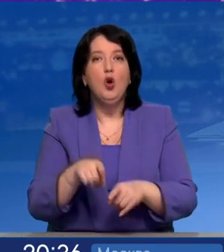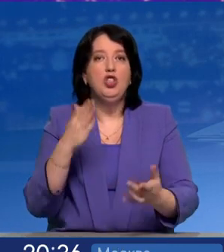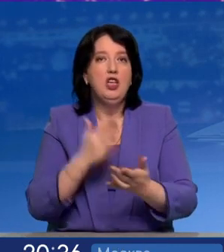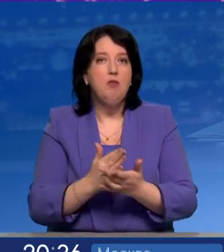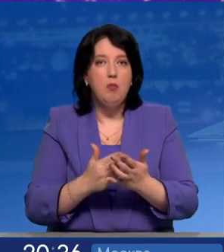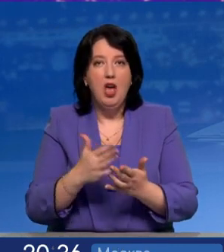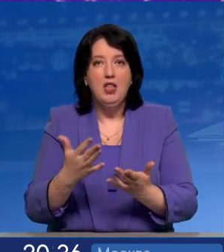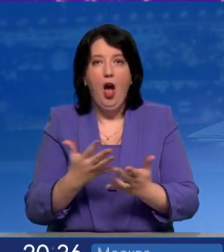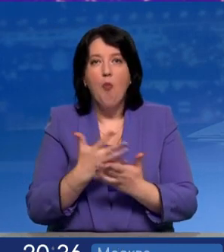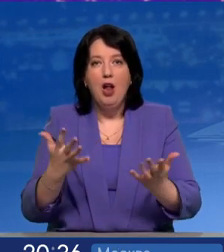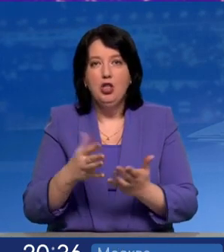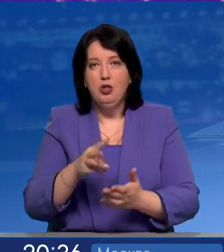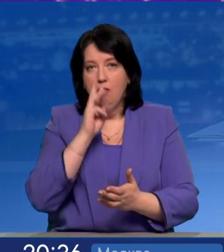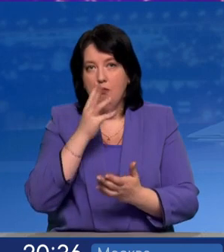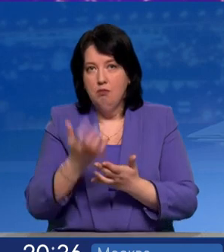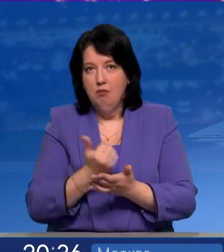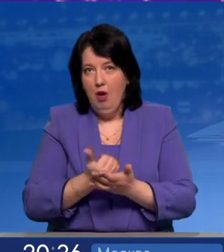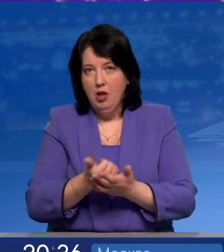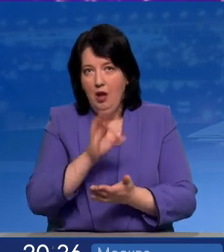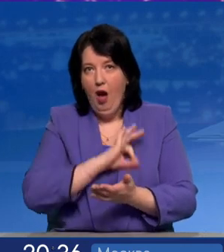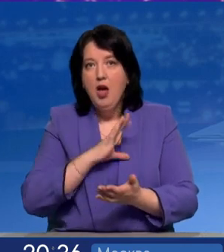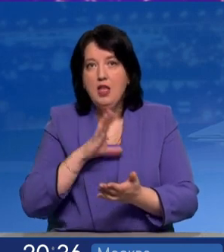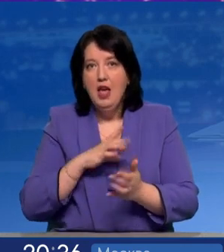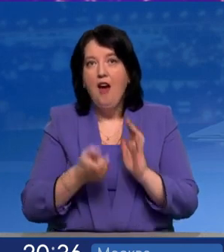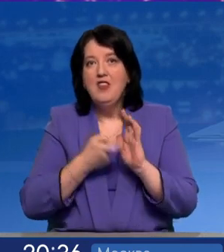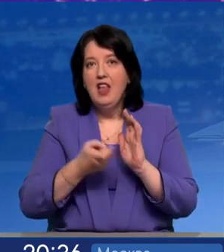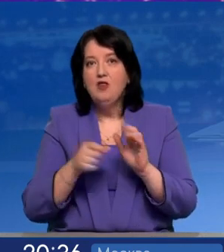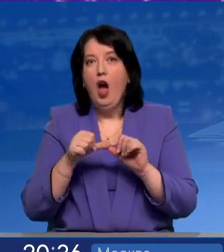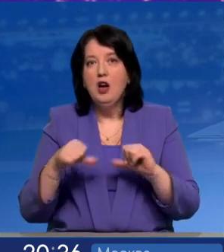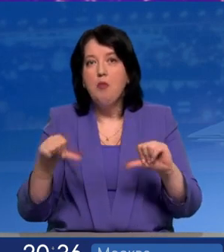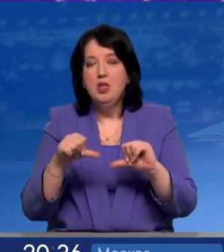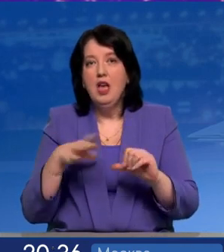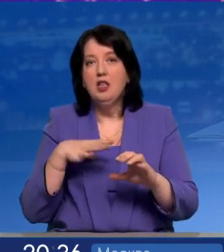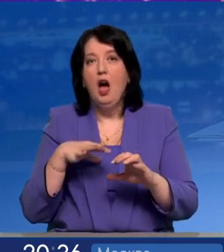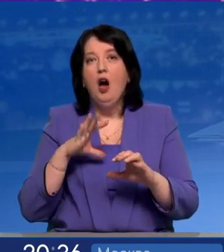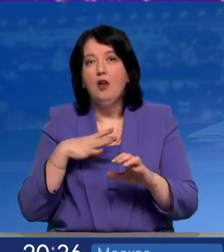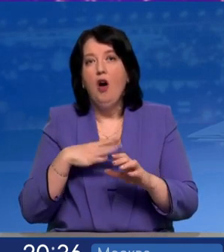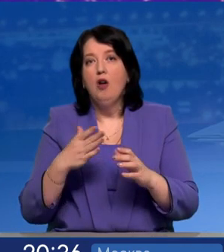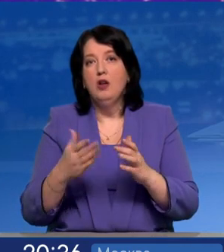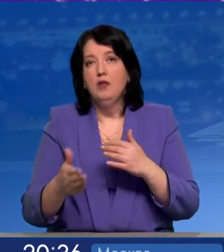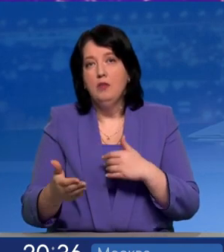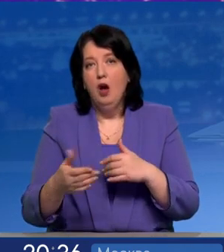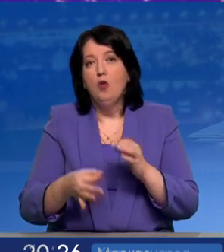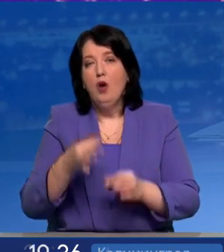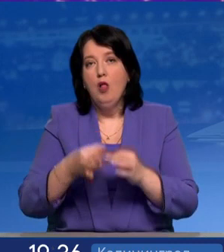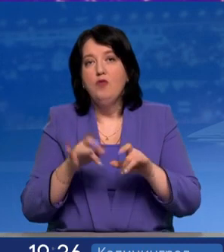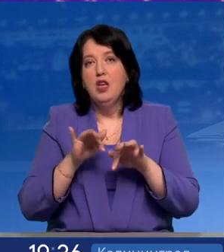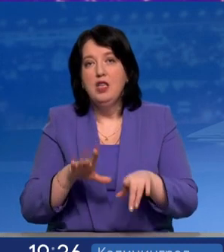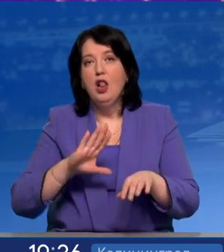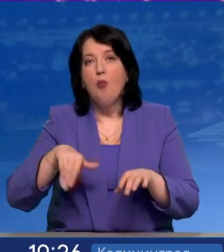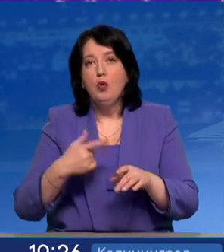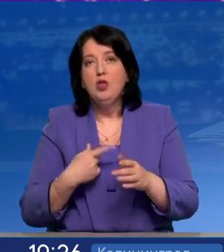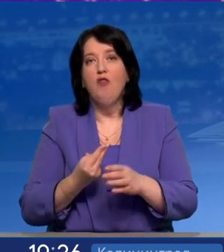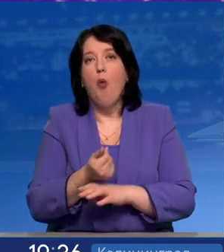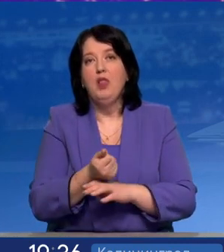деньги. Ну и хотя Следственный комитет против нее возбудил дело за уклонение от уплаты налогов, она уже анонсирует в соцсетях новый курс. 1 апреля в